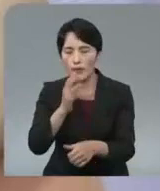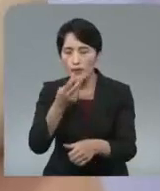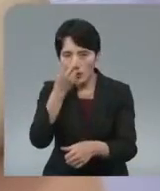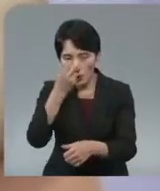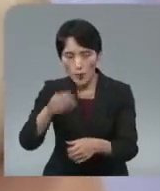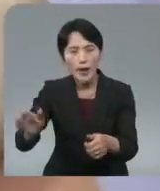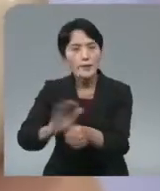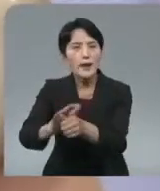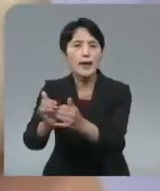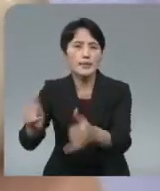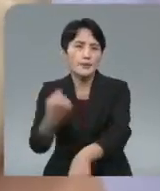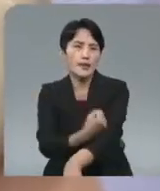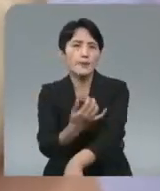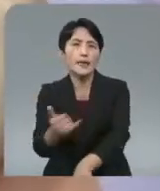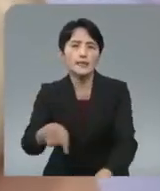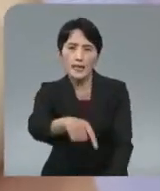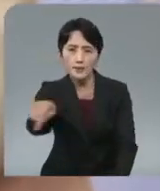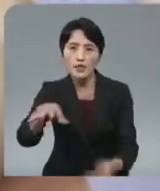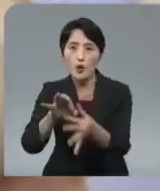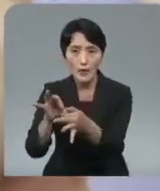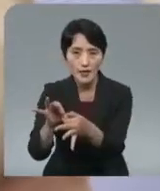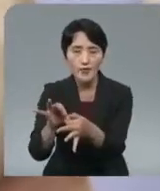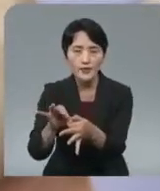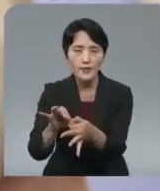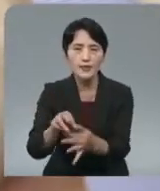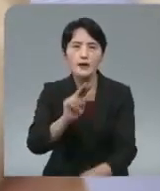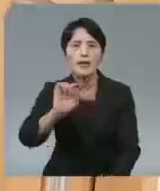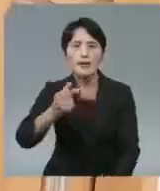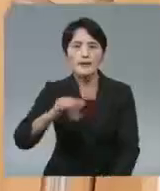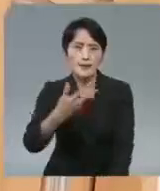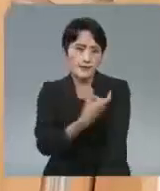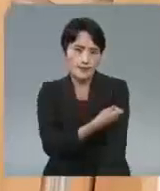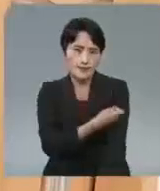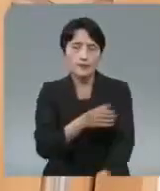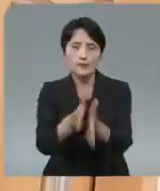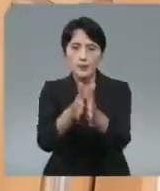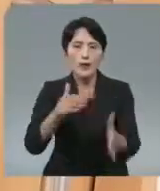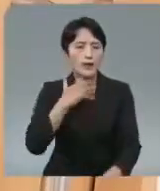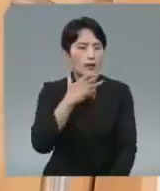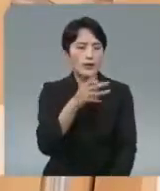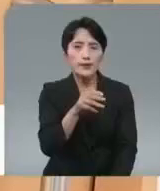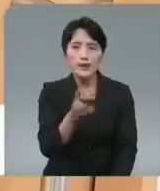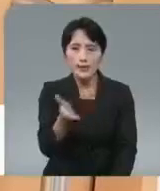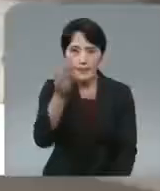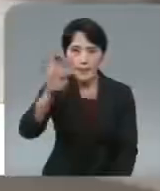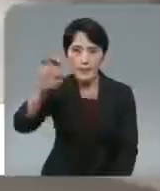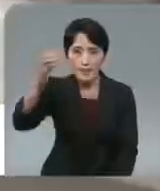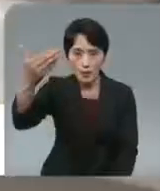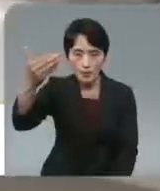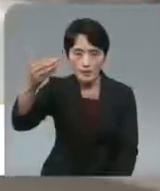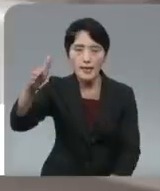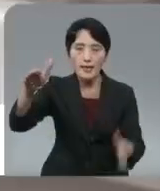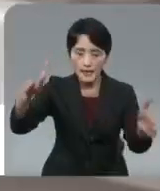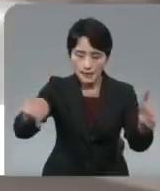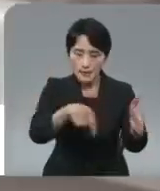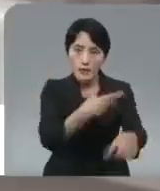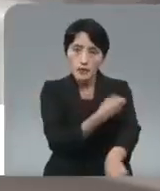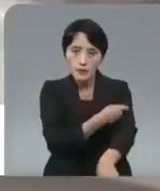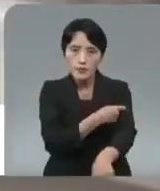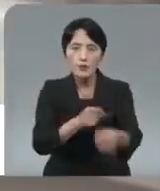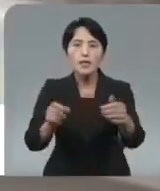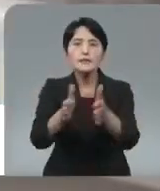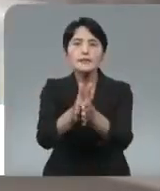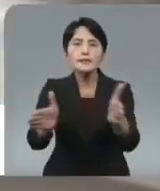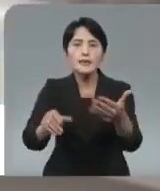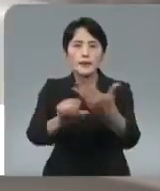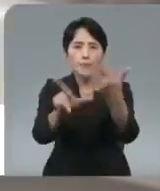terlebih dahulu pada hari Senin ini Pemerintah Korea Selatan mengatakan bahwa sebanyak enam juta dosis lainnya akan didistribusikan hingga bulan